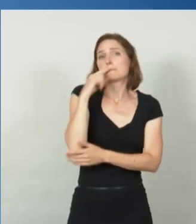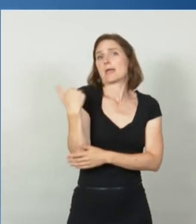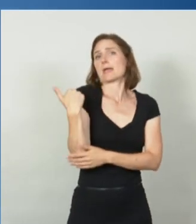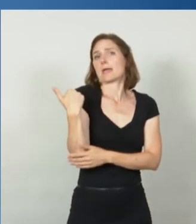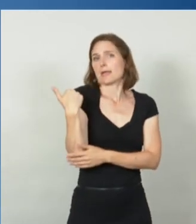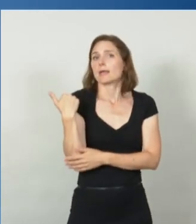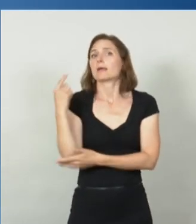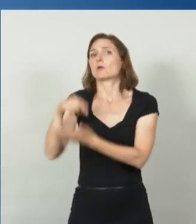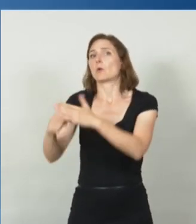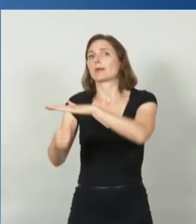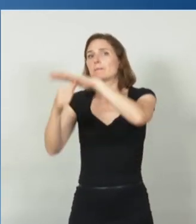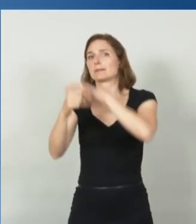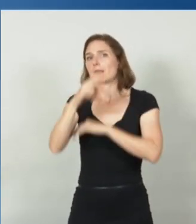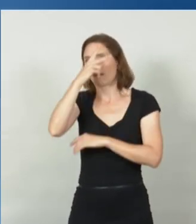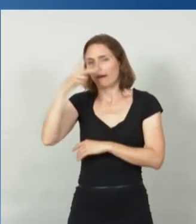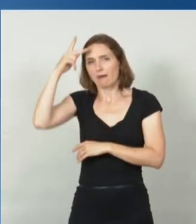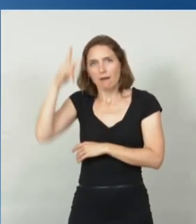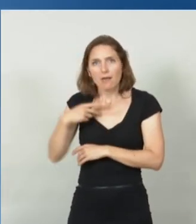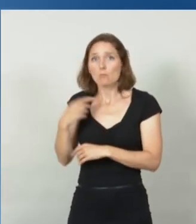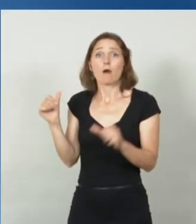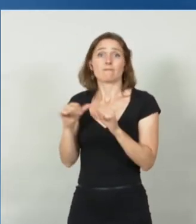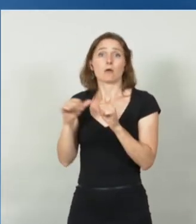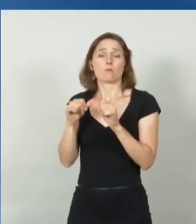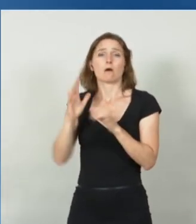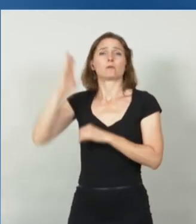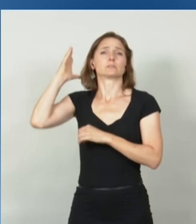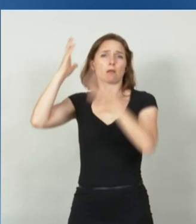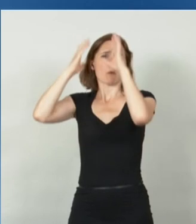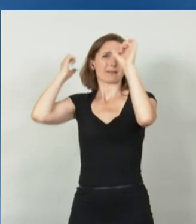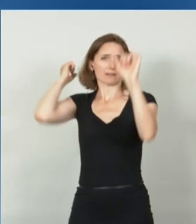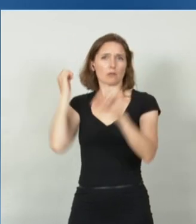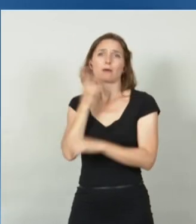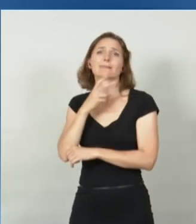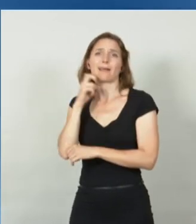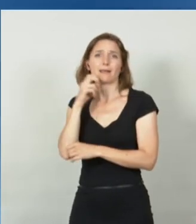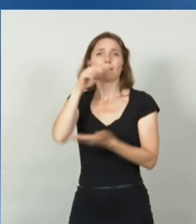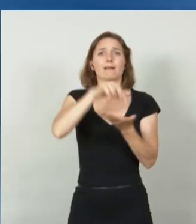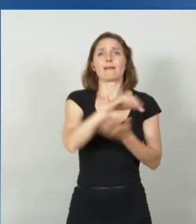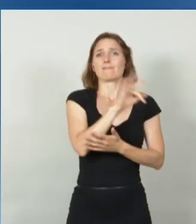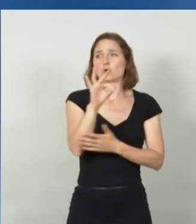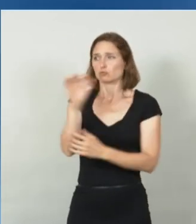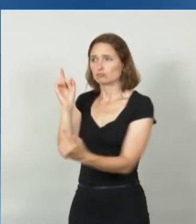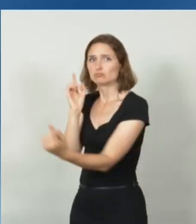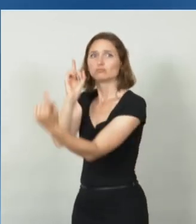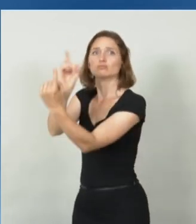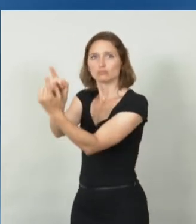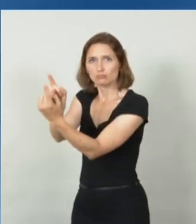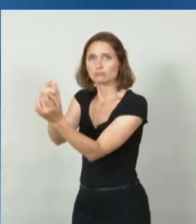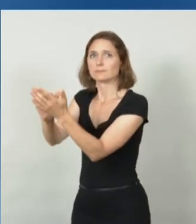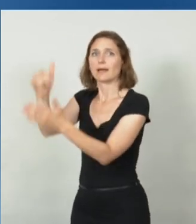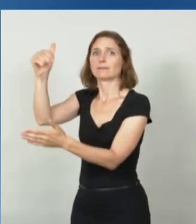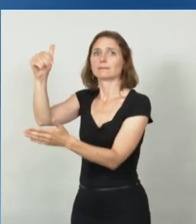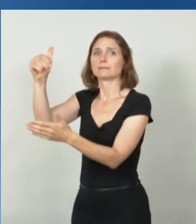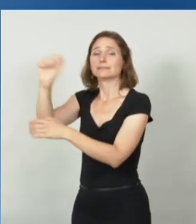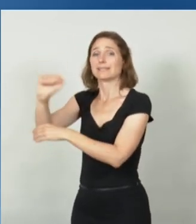ancien ambassadeur d'Israël en France et d'aller voir sur site les manifestations du samedi soir ce jour-là qui était